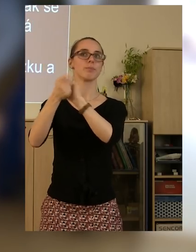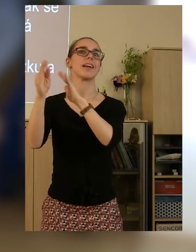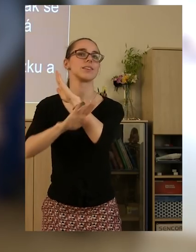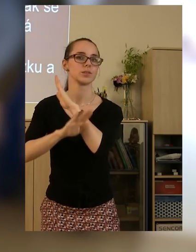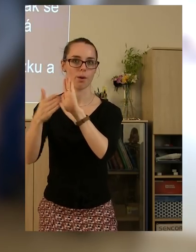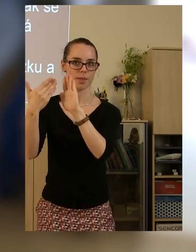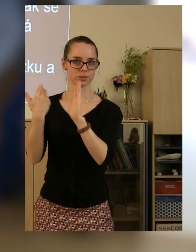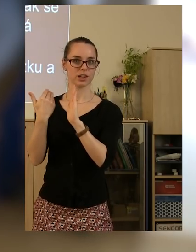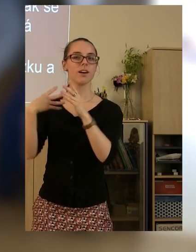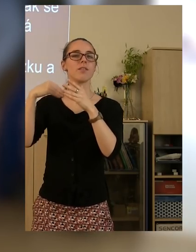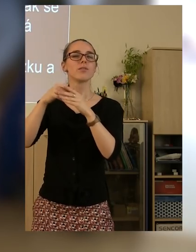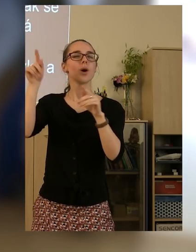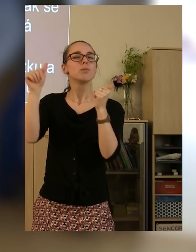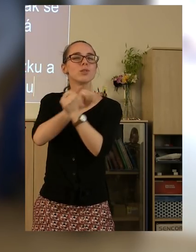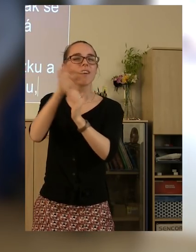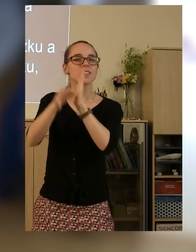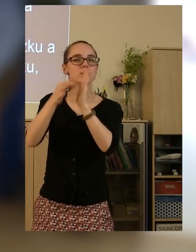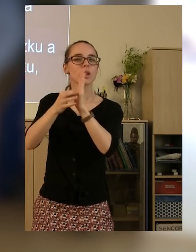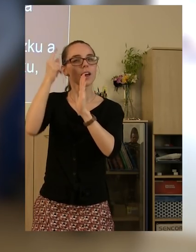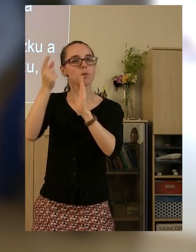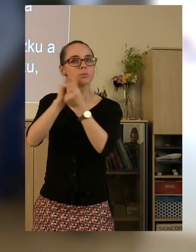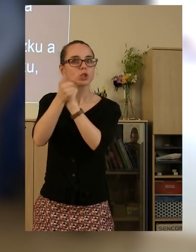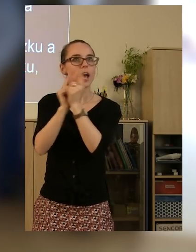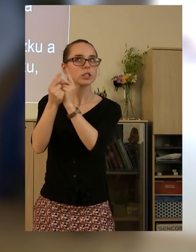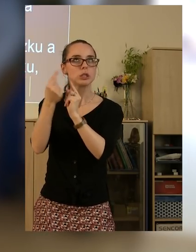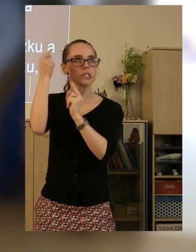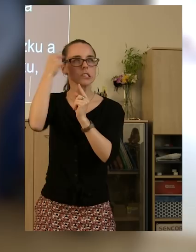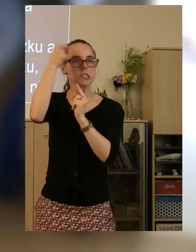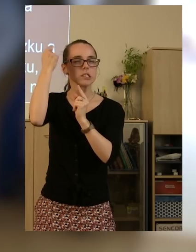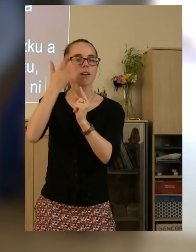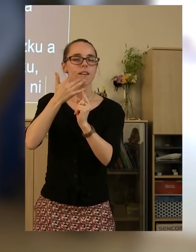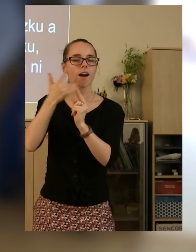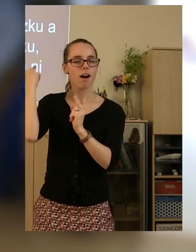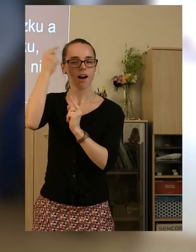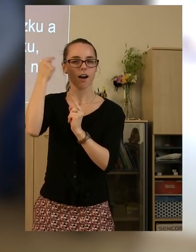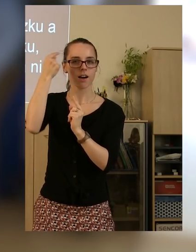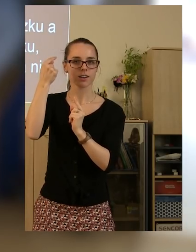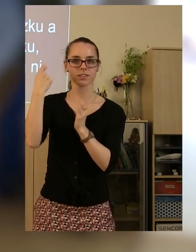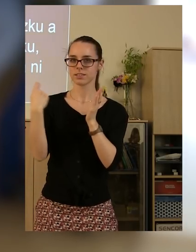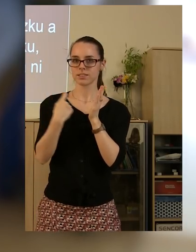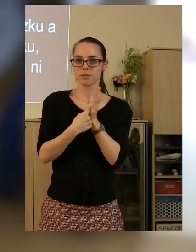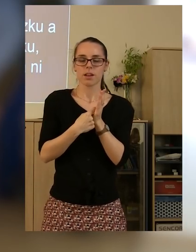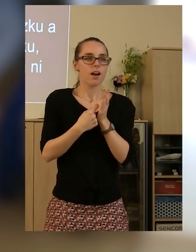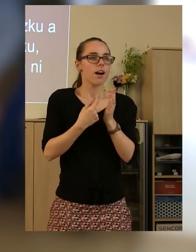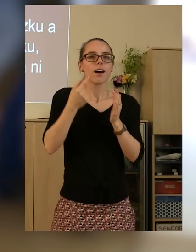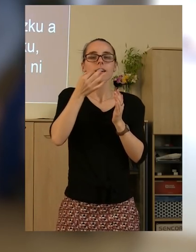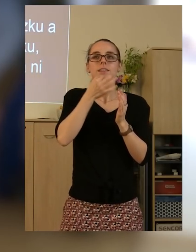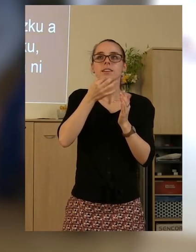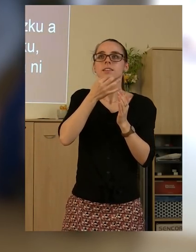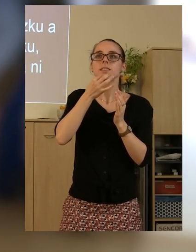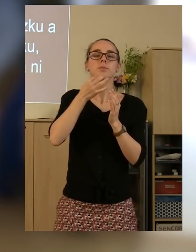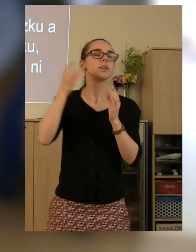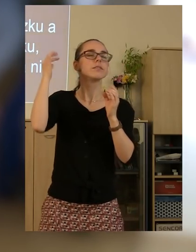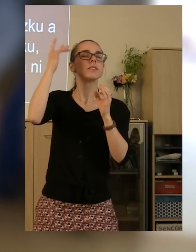odpovídat na tu otázku, kterou si kladu a zároveň na ní musím odpovídat. Jo? A to znamená, že rozhodně to není tak, že jestliže se dostanu